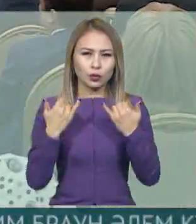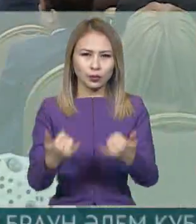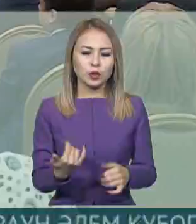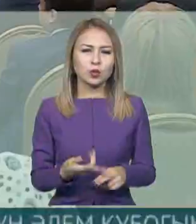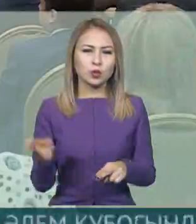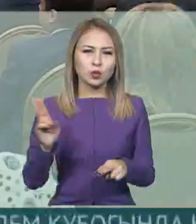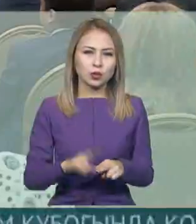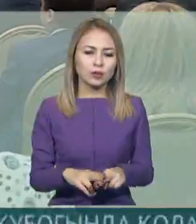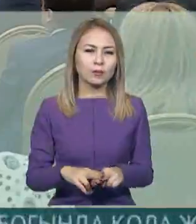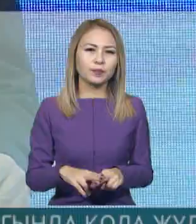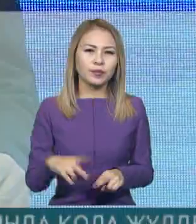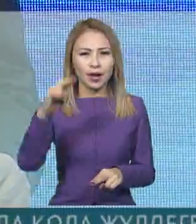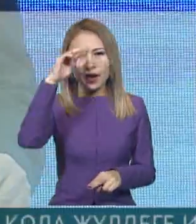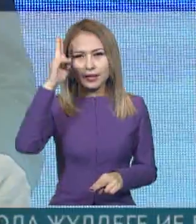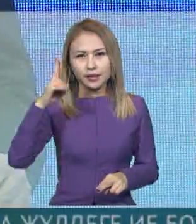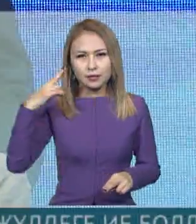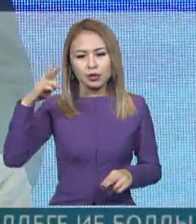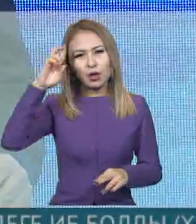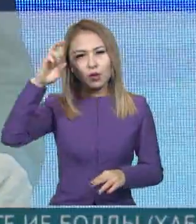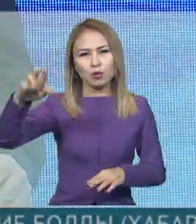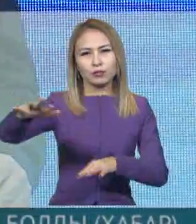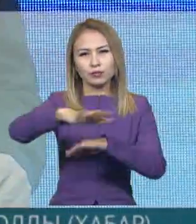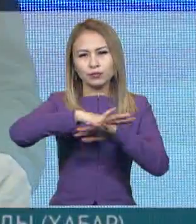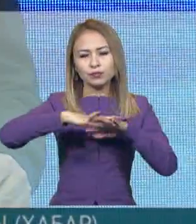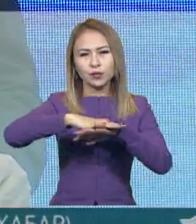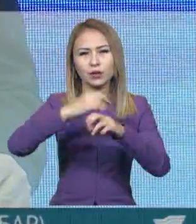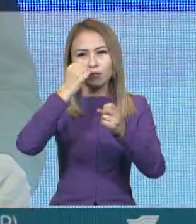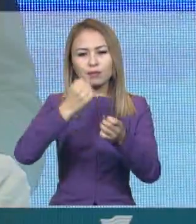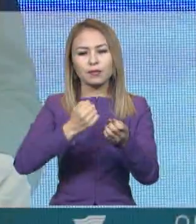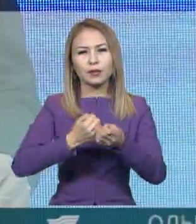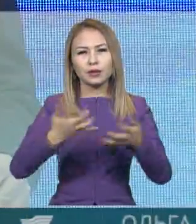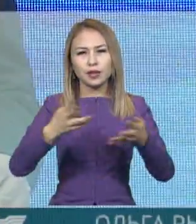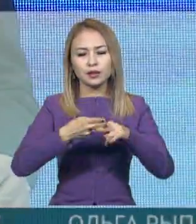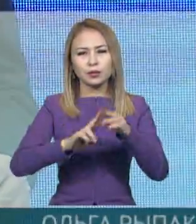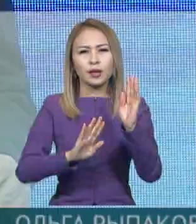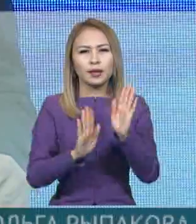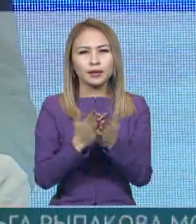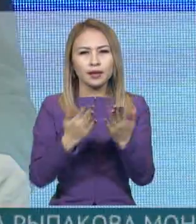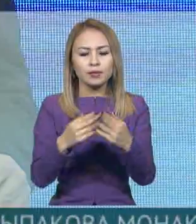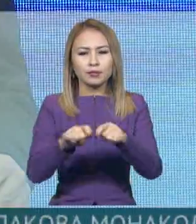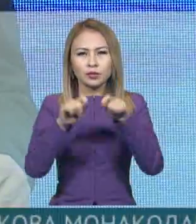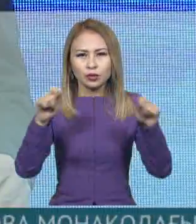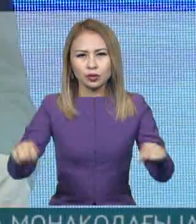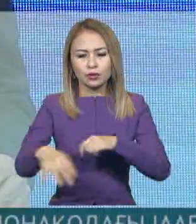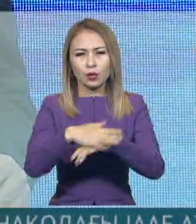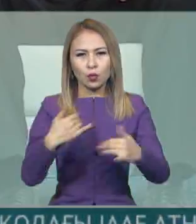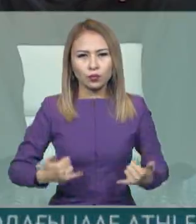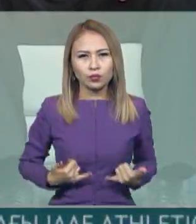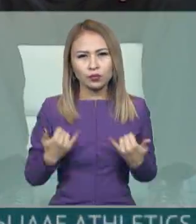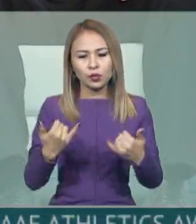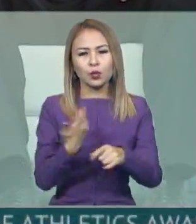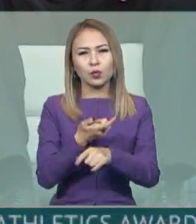есептейміз. Әзірбайжан елінде жарық көруі сол елдің халқының игілігіне айналғанына біздер